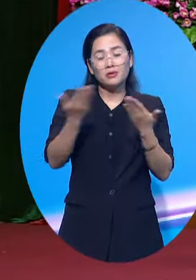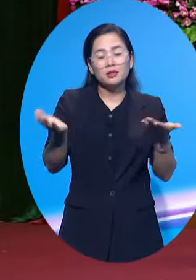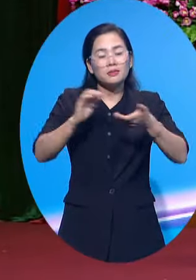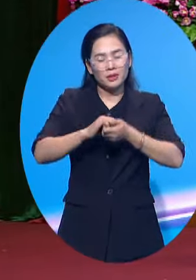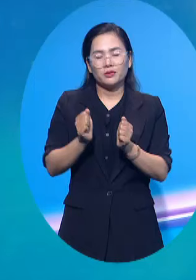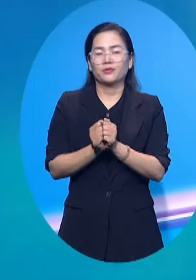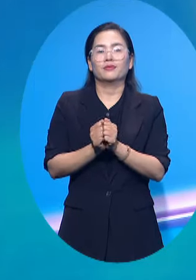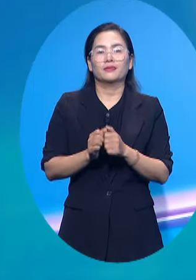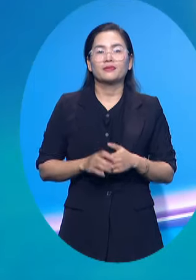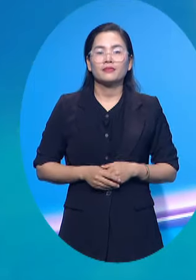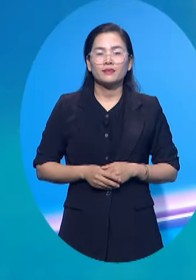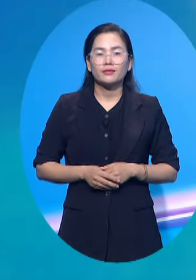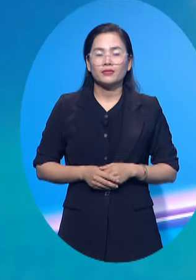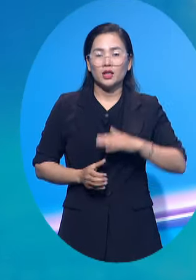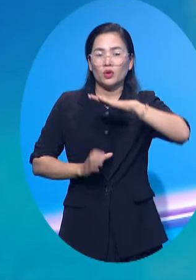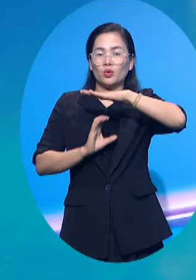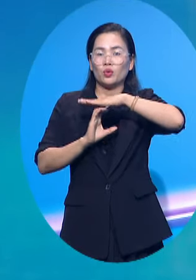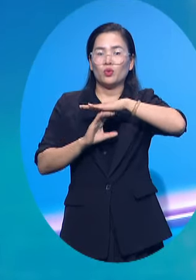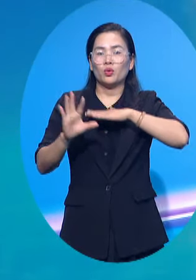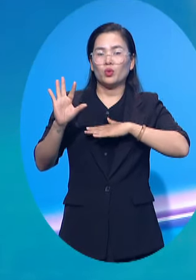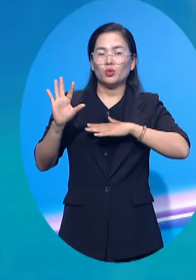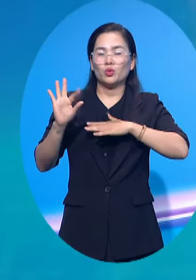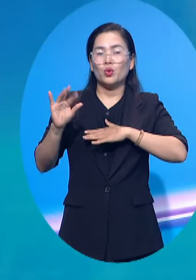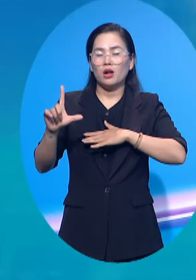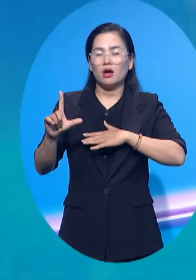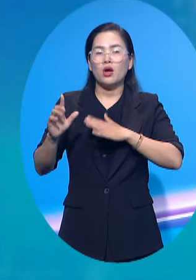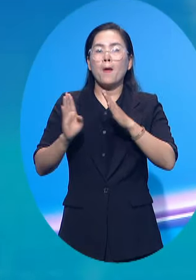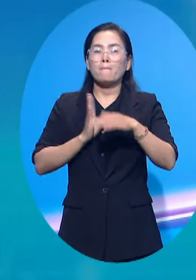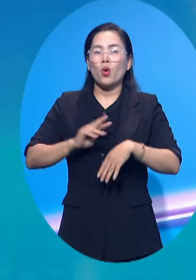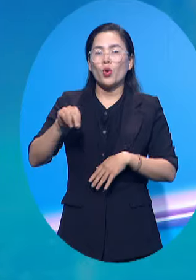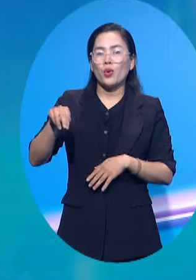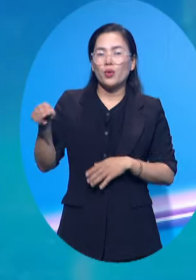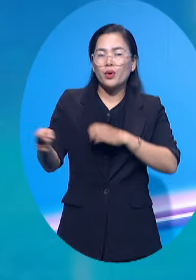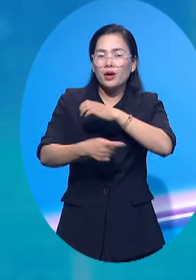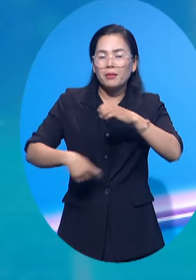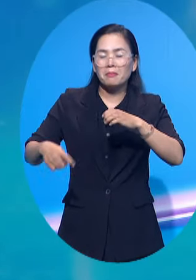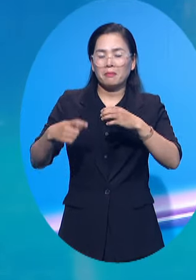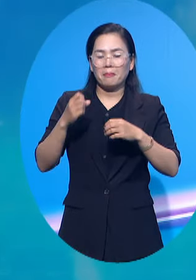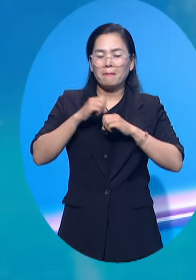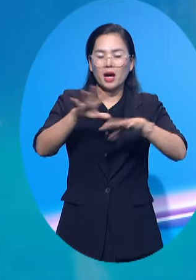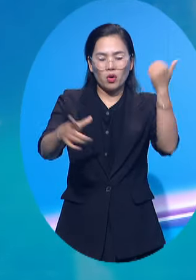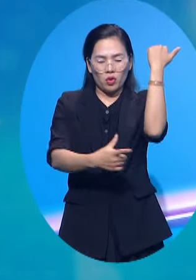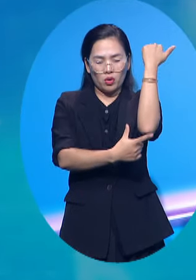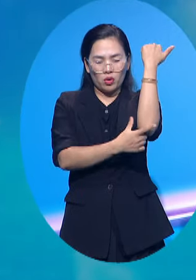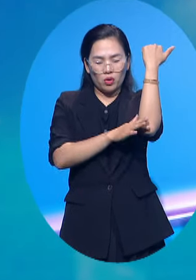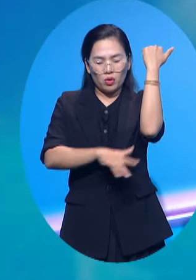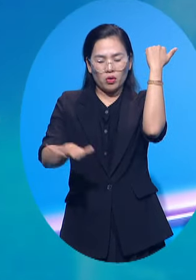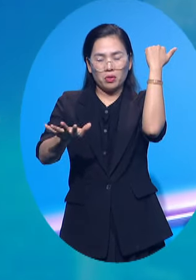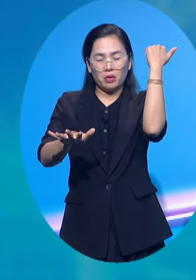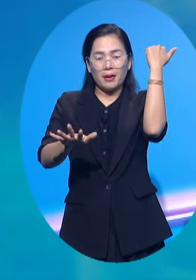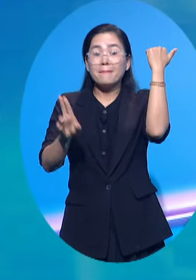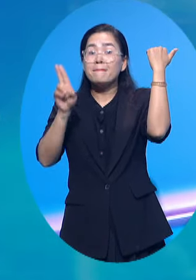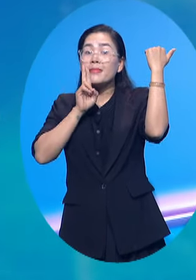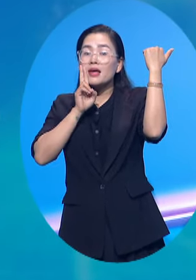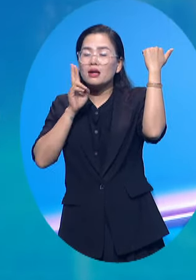thời gian qua. Cục Thủy lợi Bộ Nông nghiệp và Phát triển Nông thôn cho biết, cao điểm xâm nhập mặn ở đồng bằng sông Cửu Long mùa khô năm nay đã